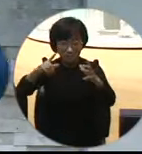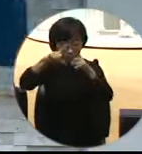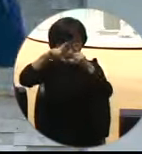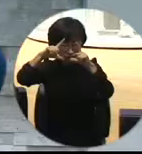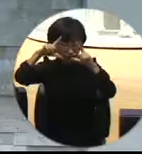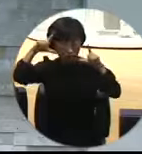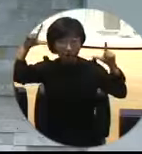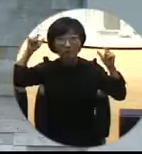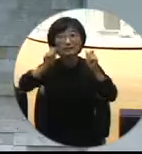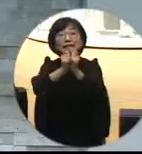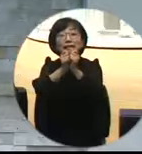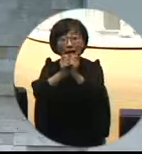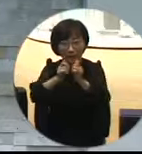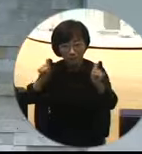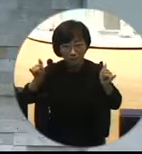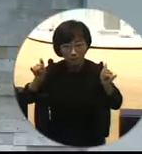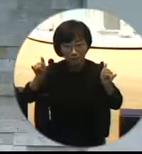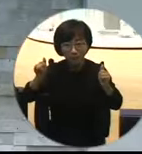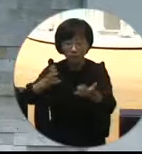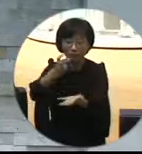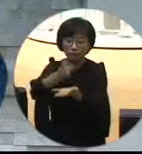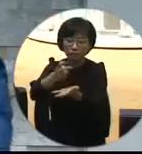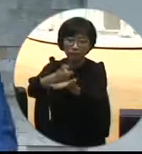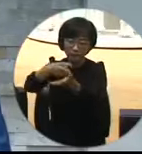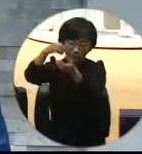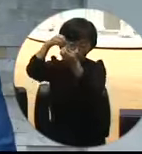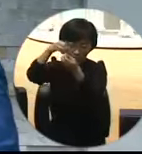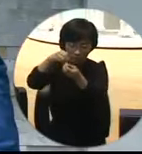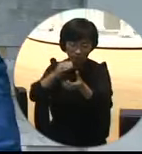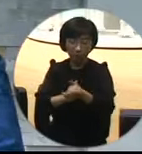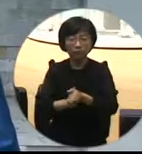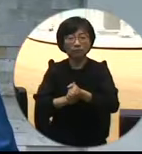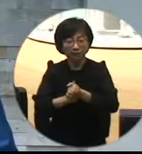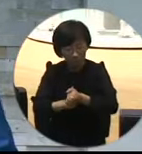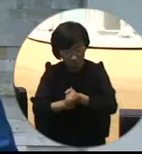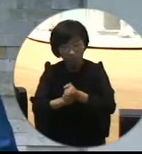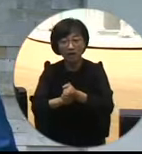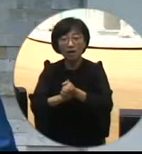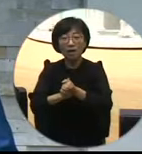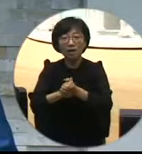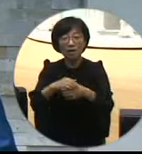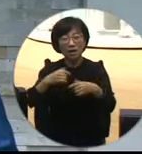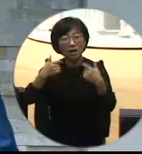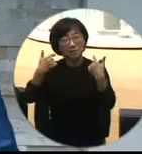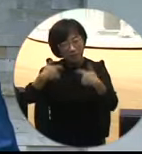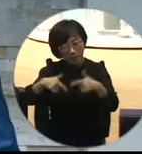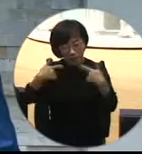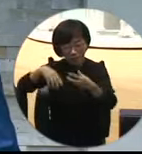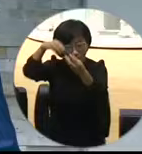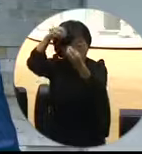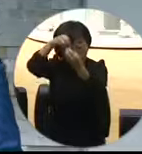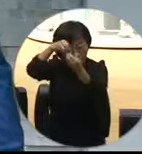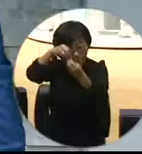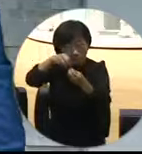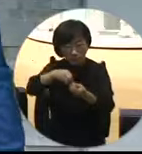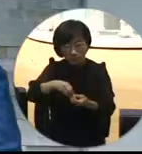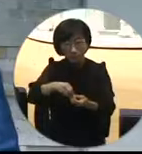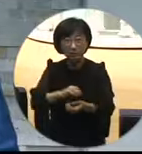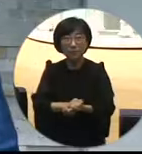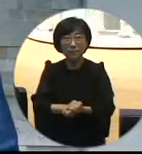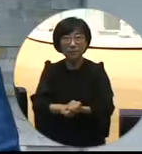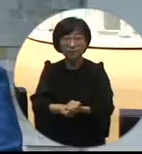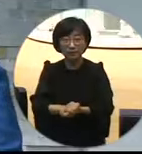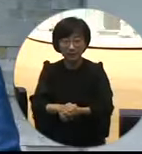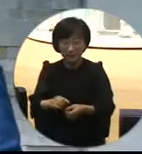그 뒤집어서 막 정식 기도한다고, 뭐라고, 토라 외우고 있다니까. 지금도 이마에 붙이라